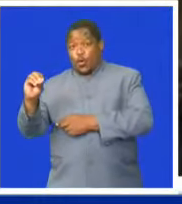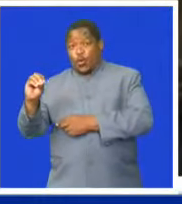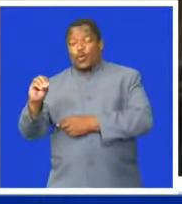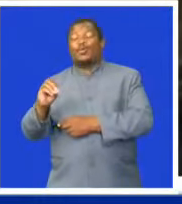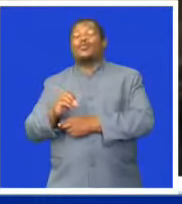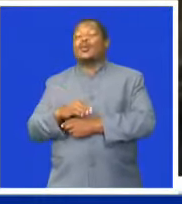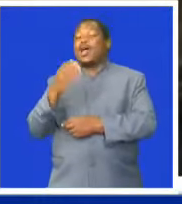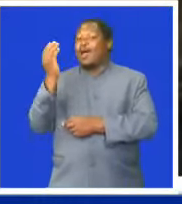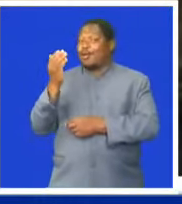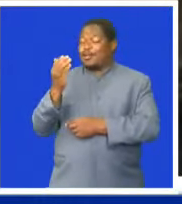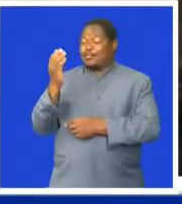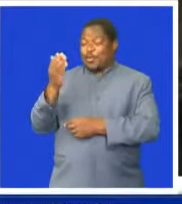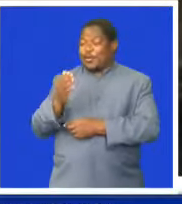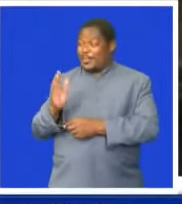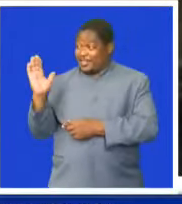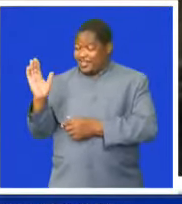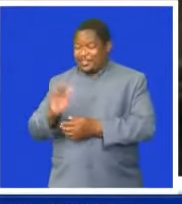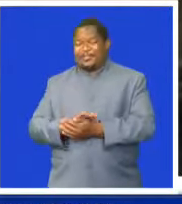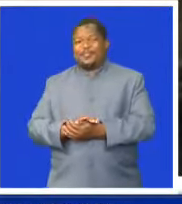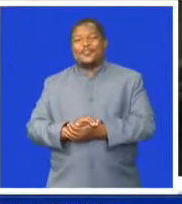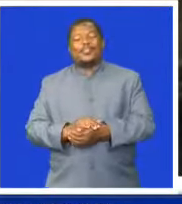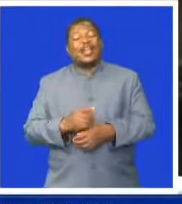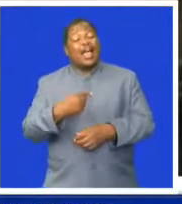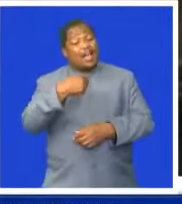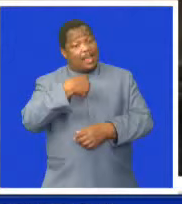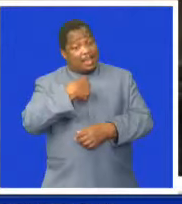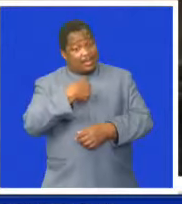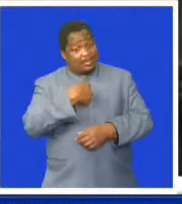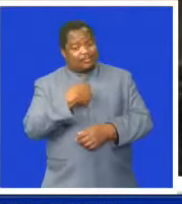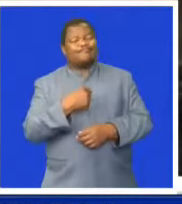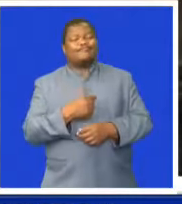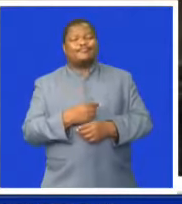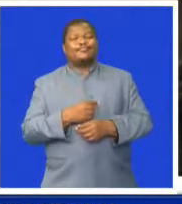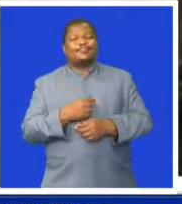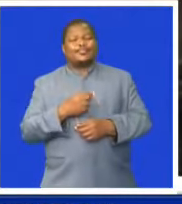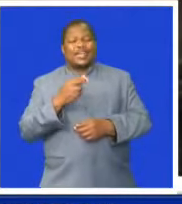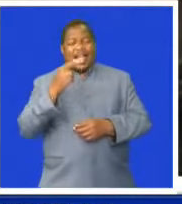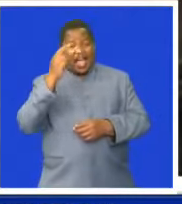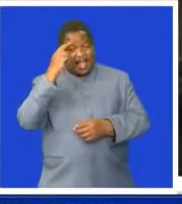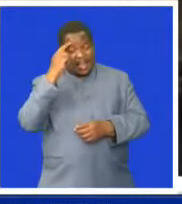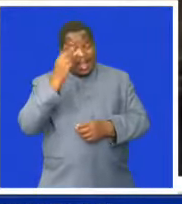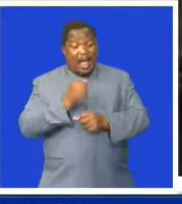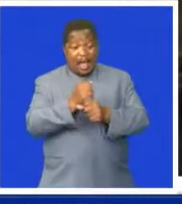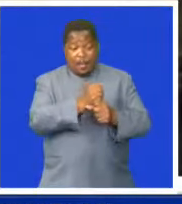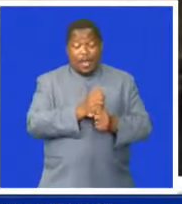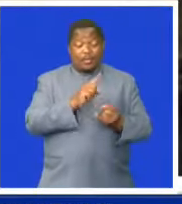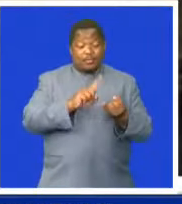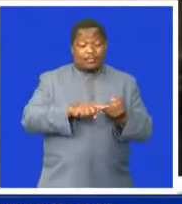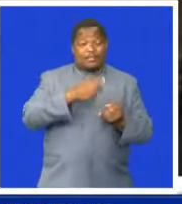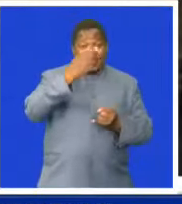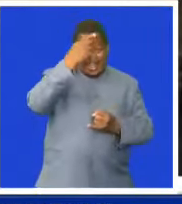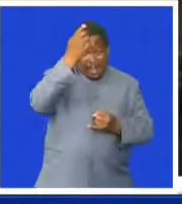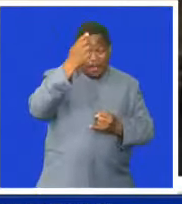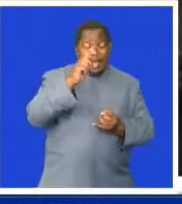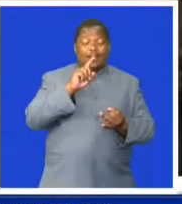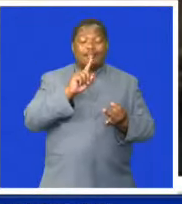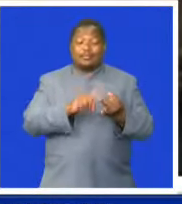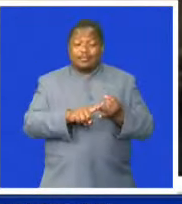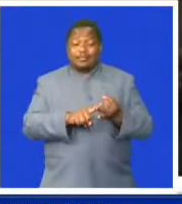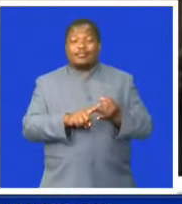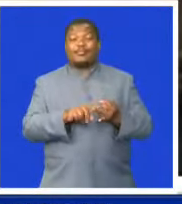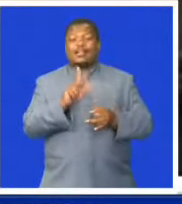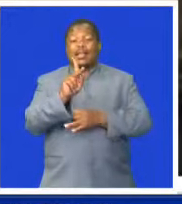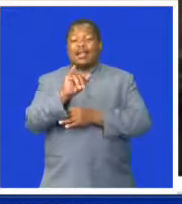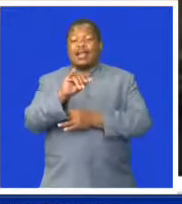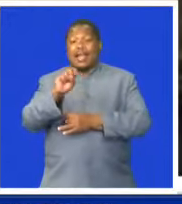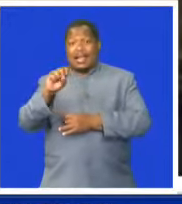Joint Venture. Lenguveta-ke mconzisi kwekuthi there's pending litigation enkantolo on